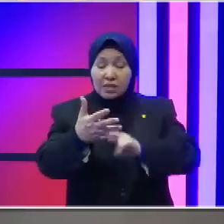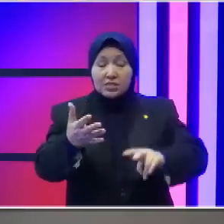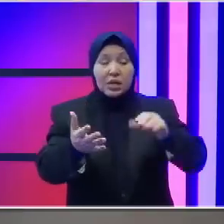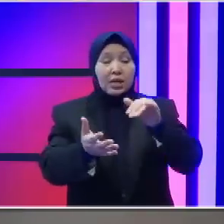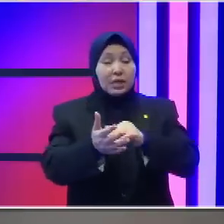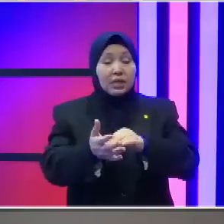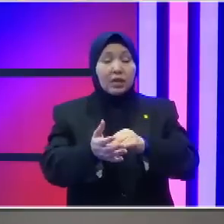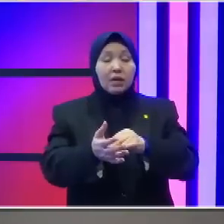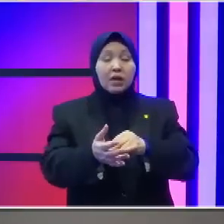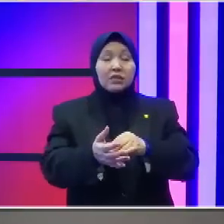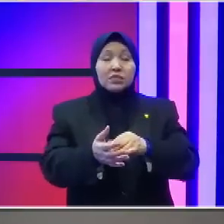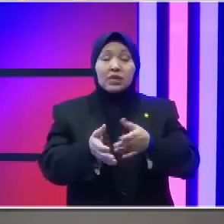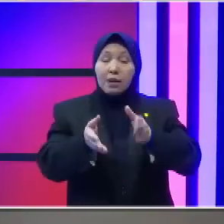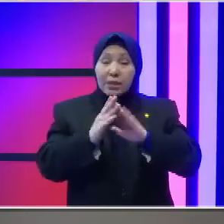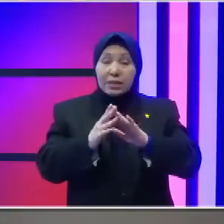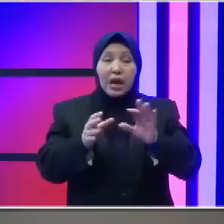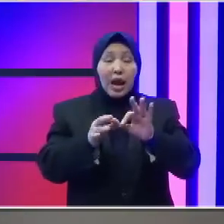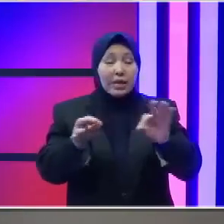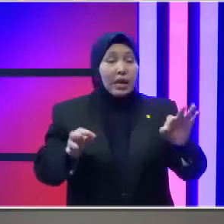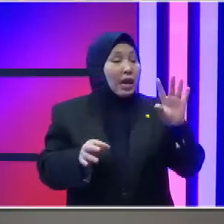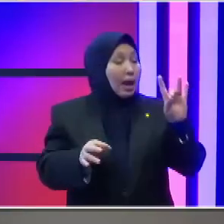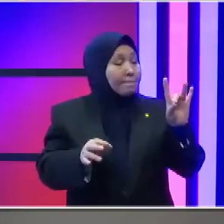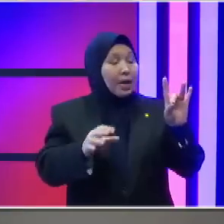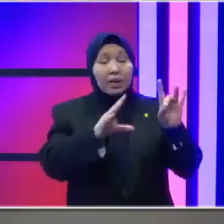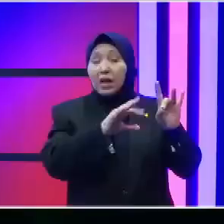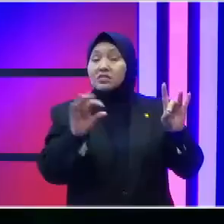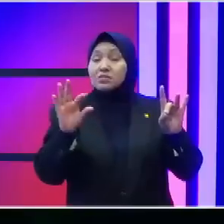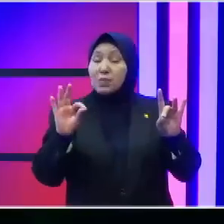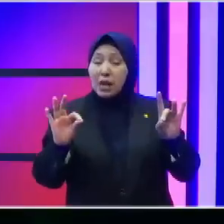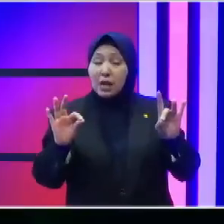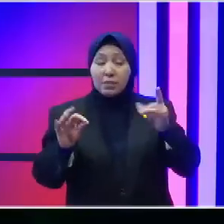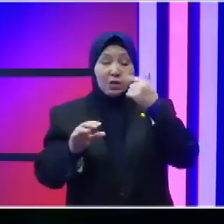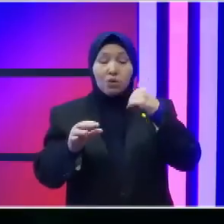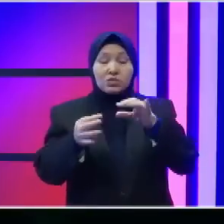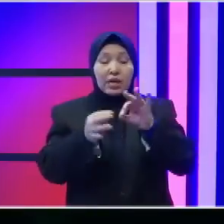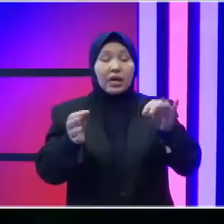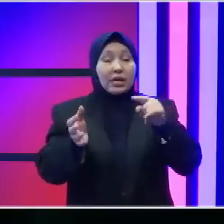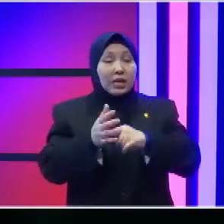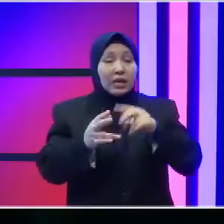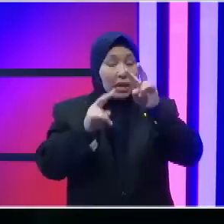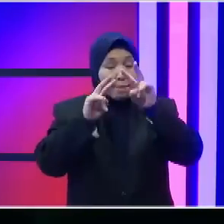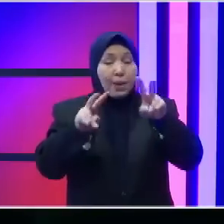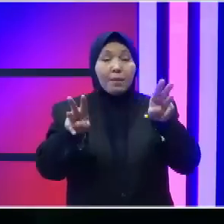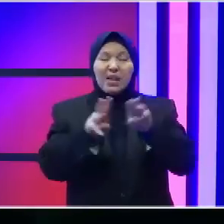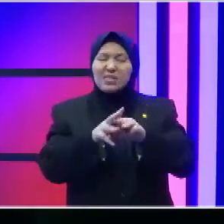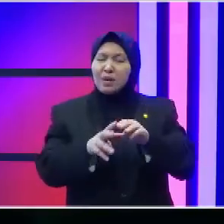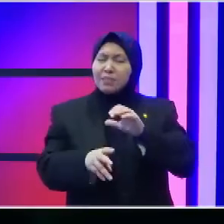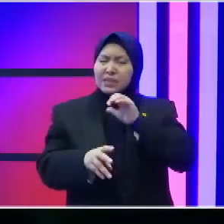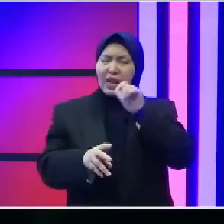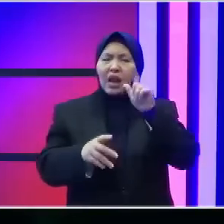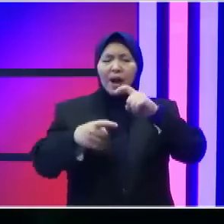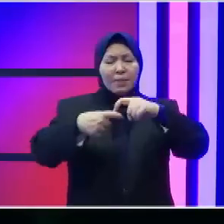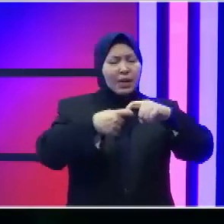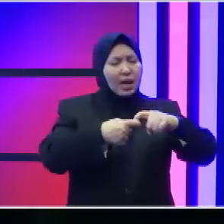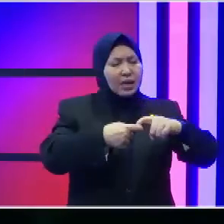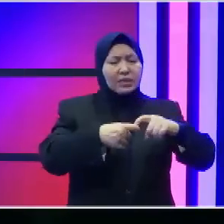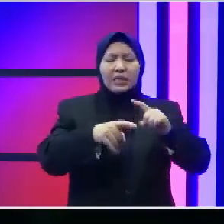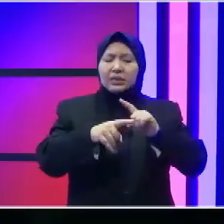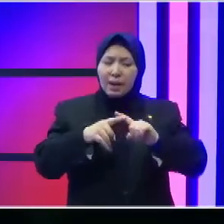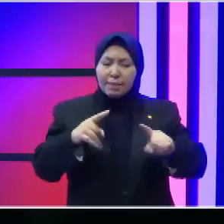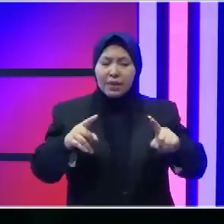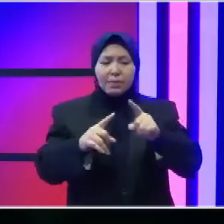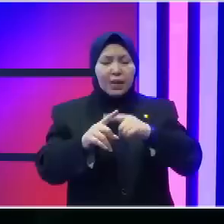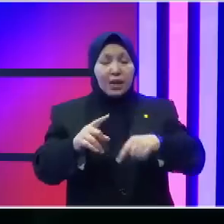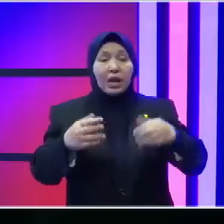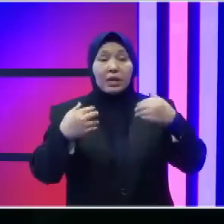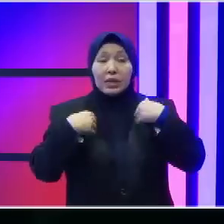ustaz ya? Saya nak minta ustaz baca ayat 8 dan 9 ini. Pasal ayat ni nampak macam dia taklah berkait. Tetapi bila